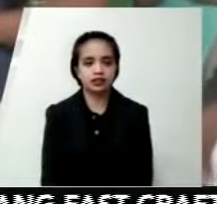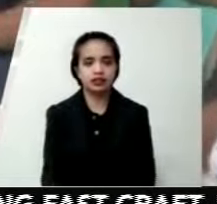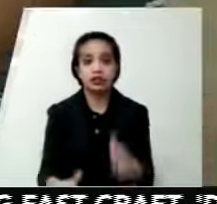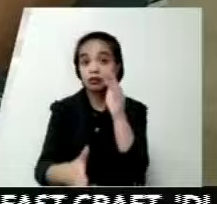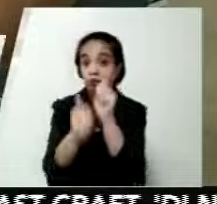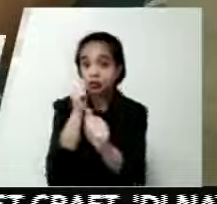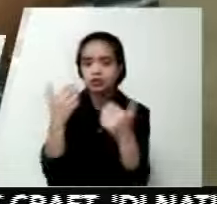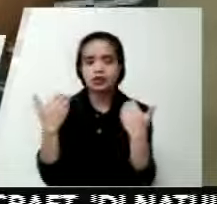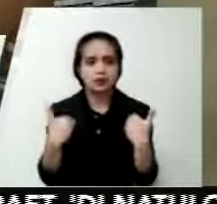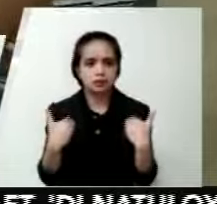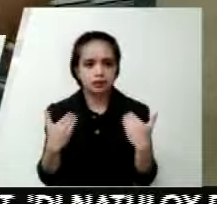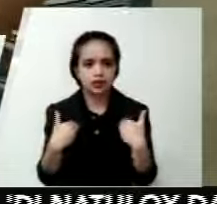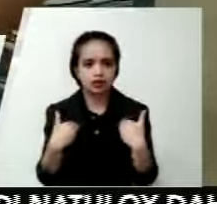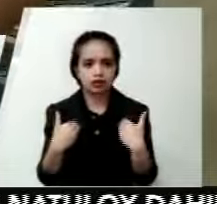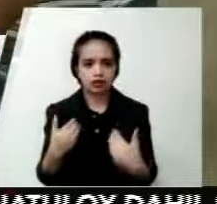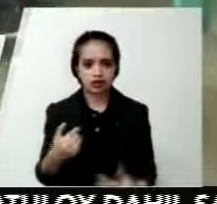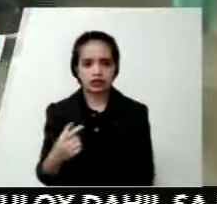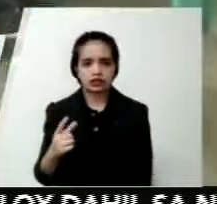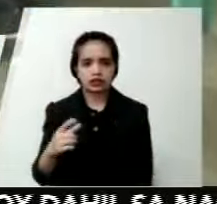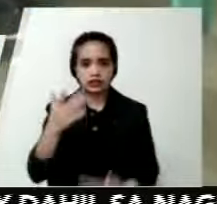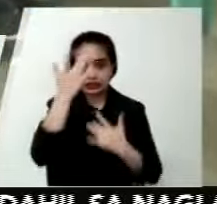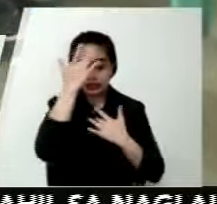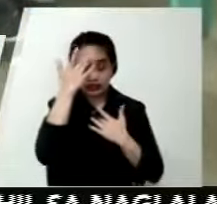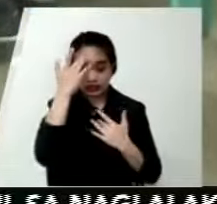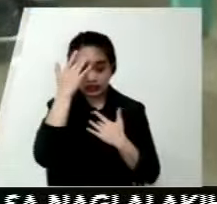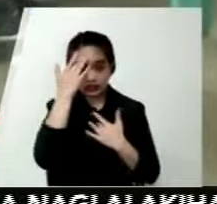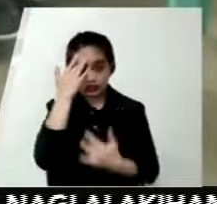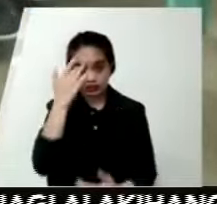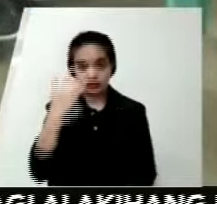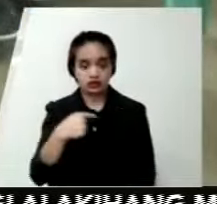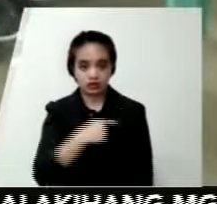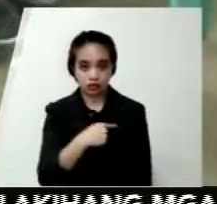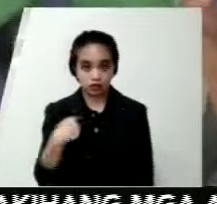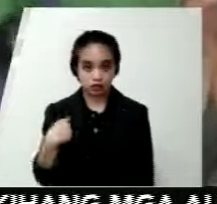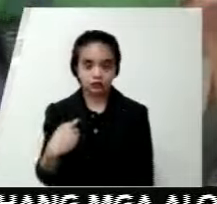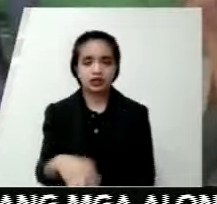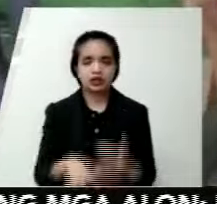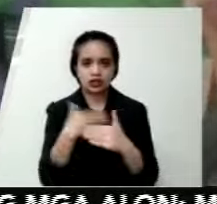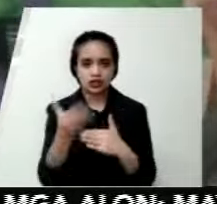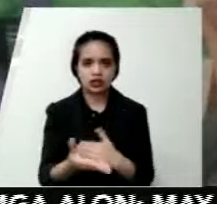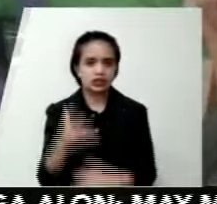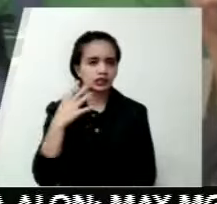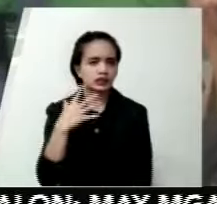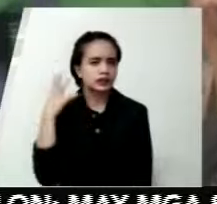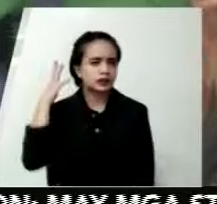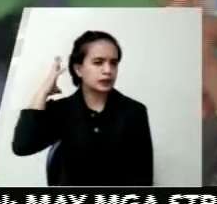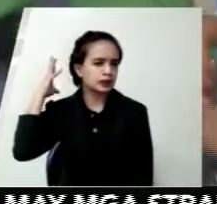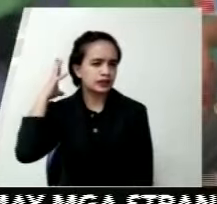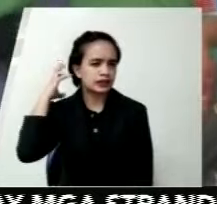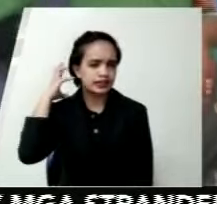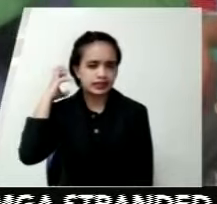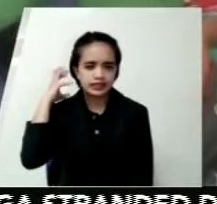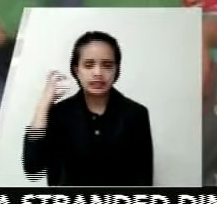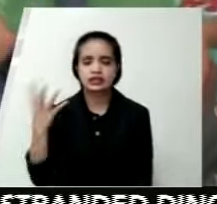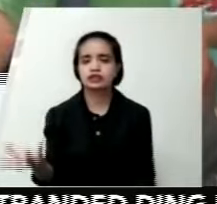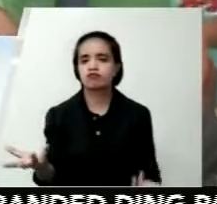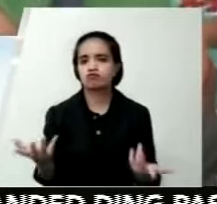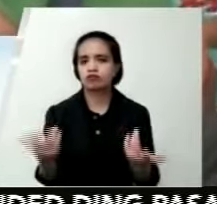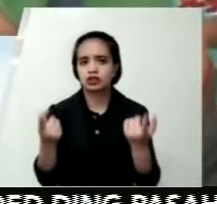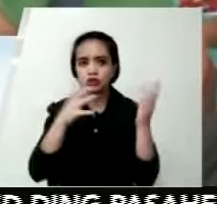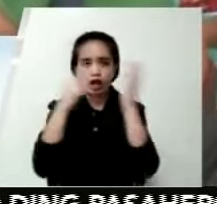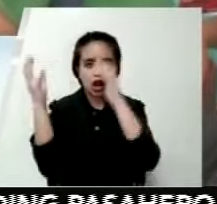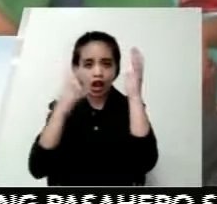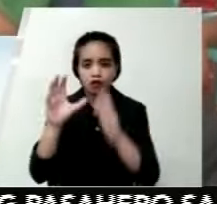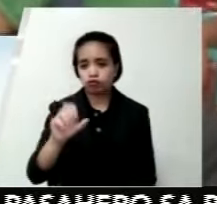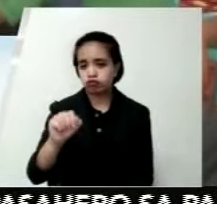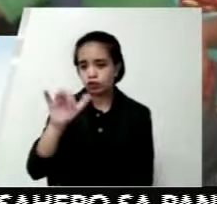upper respiratory tract infection. Second, yung hypertension. Ito yung reason yung typhoon na Karina. So